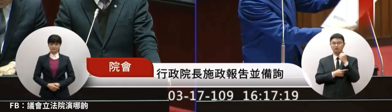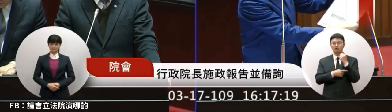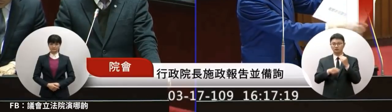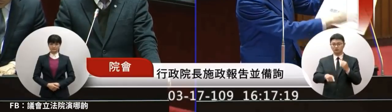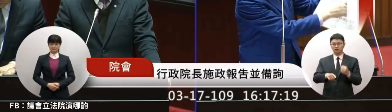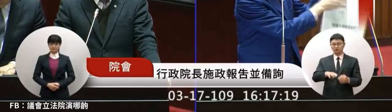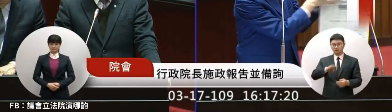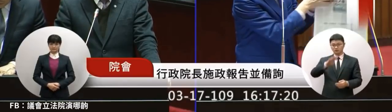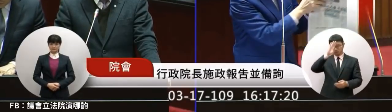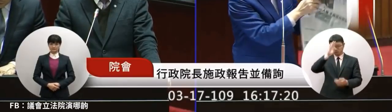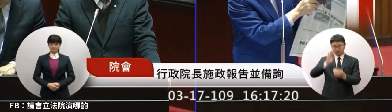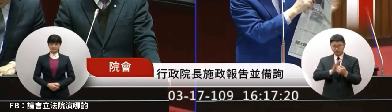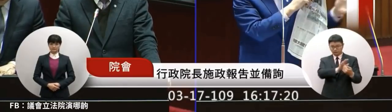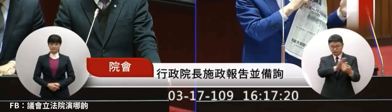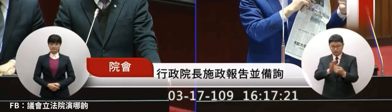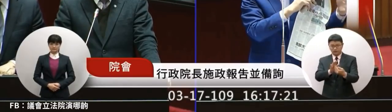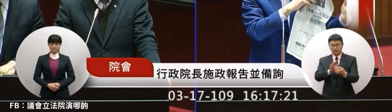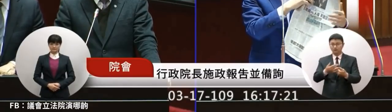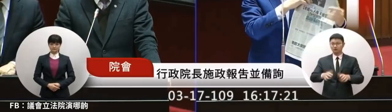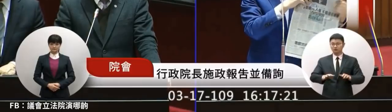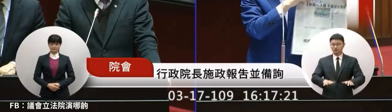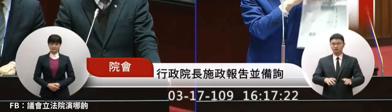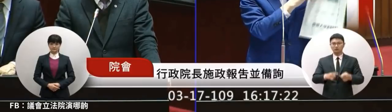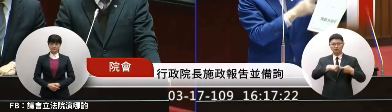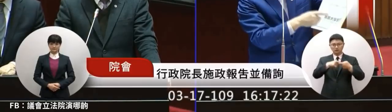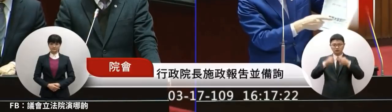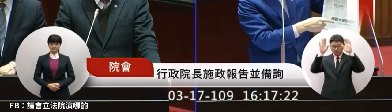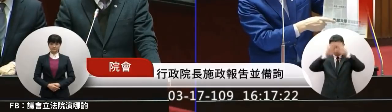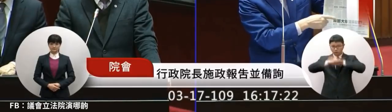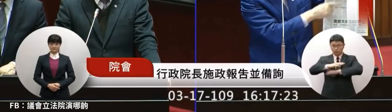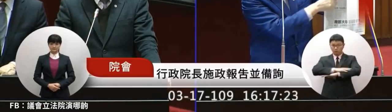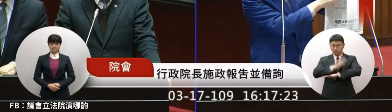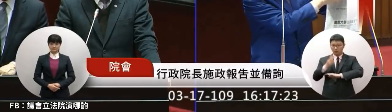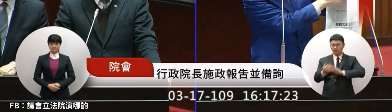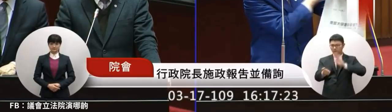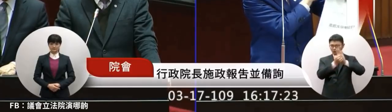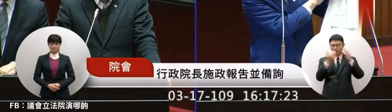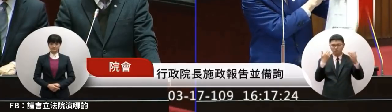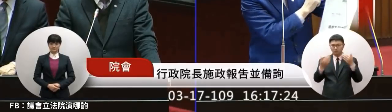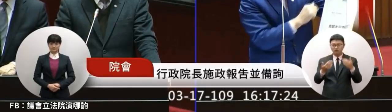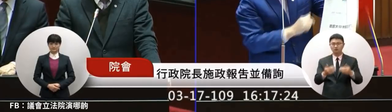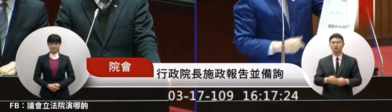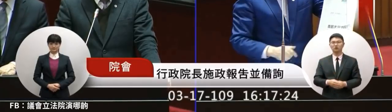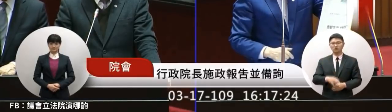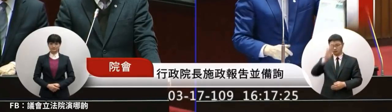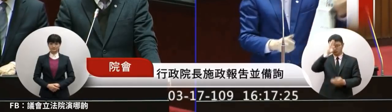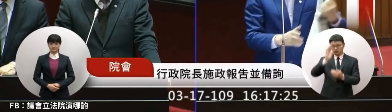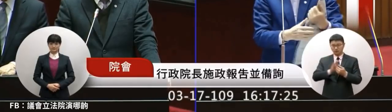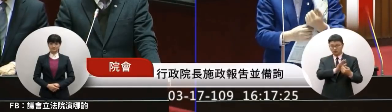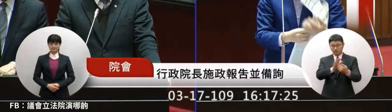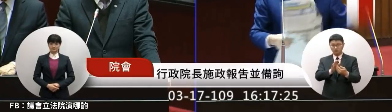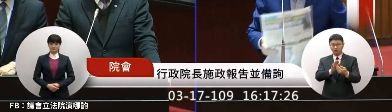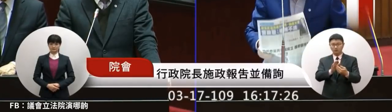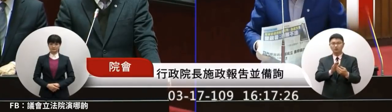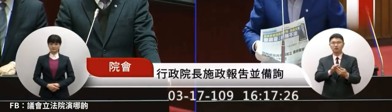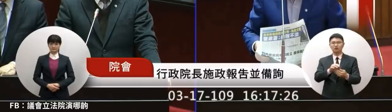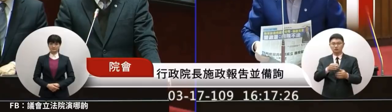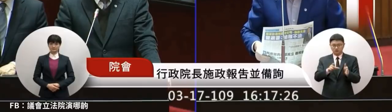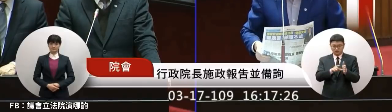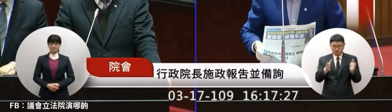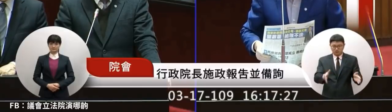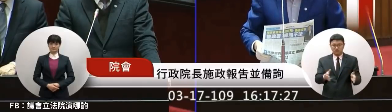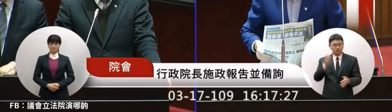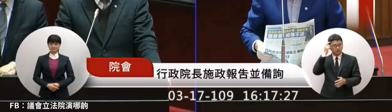防疫当前呐。连《联合晚报》的评论就讲得很清楚，防疫当前，莫忘宪法精神呐。